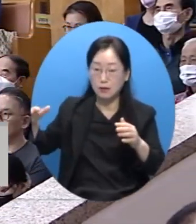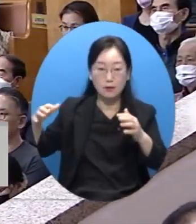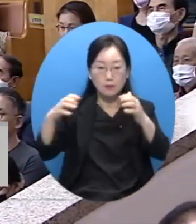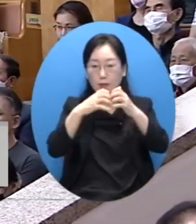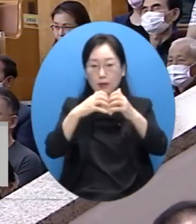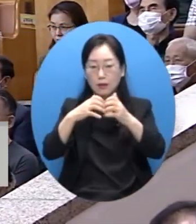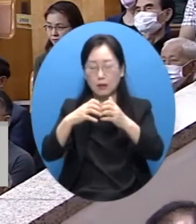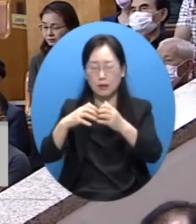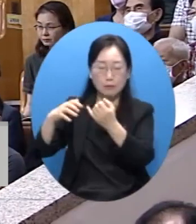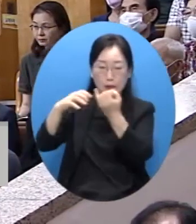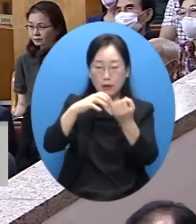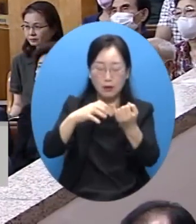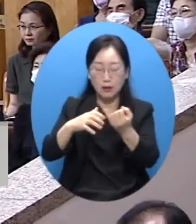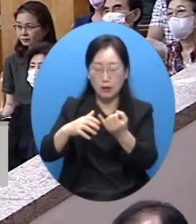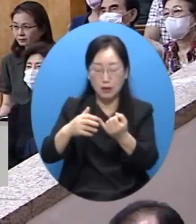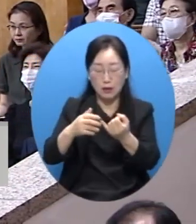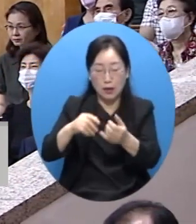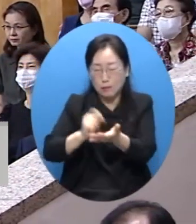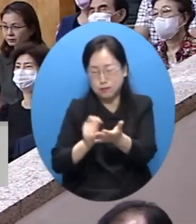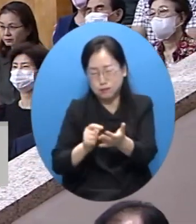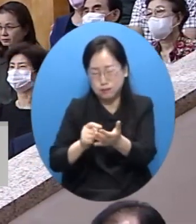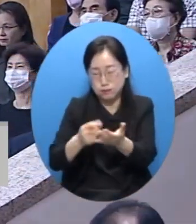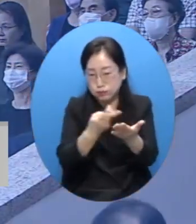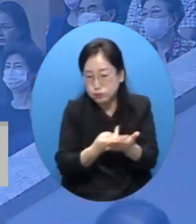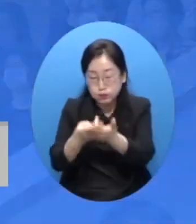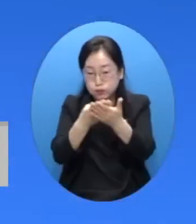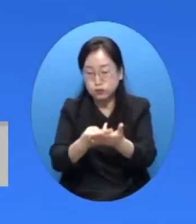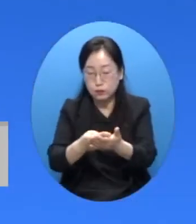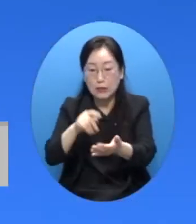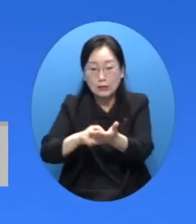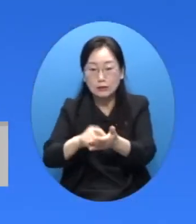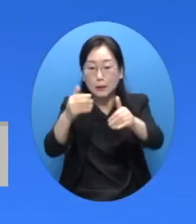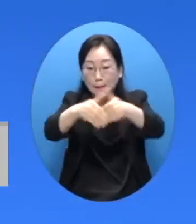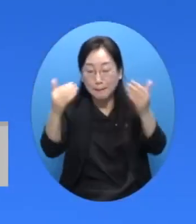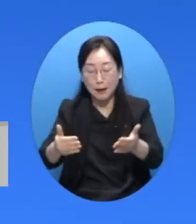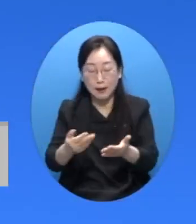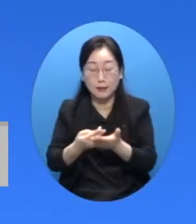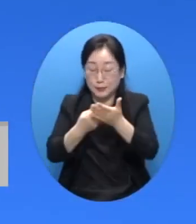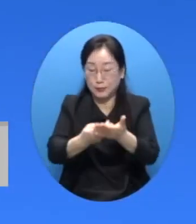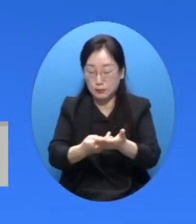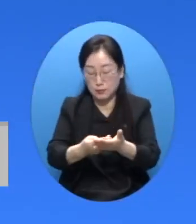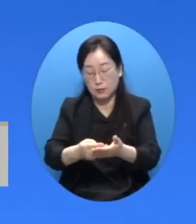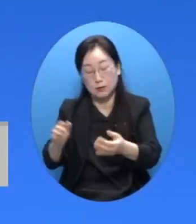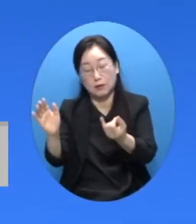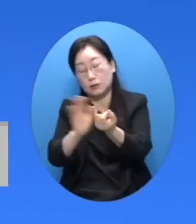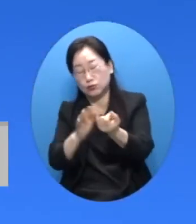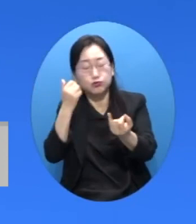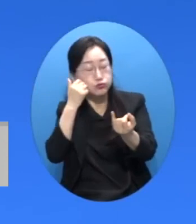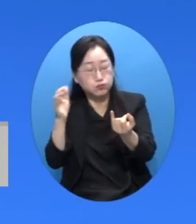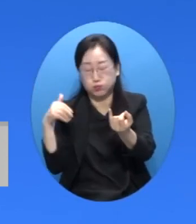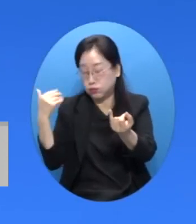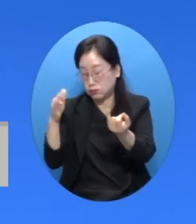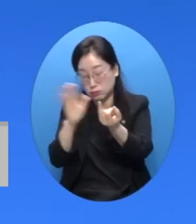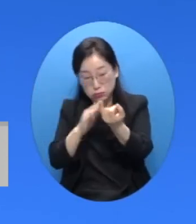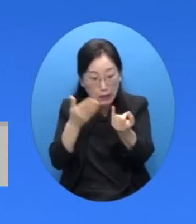교통사고로 피투성이가 된 아이가 실려 들어와서 응급실에서 그를 치료하고 보는데 자기 딸이에요.